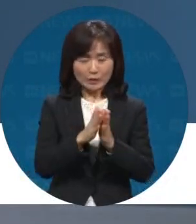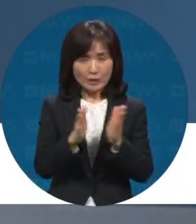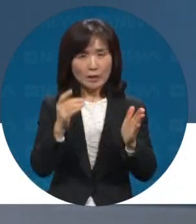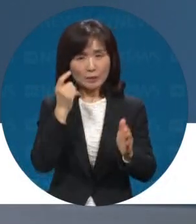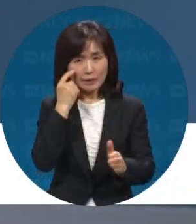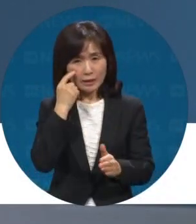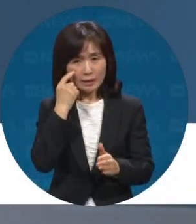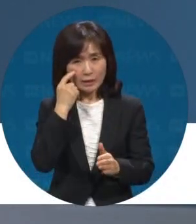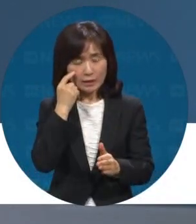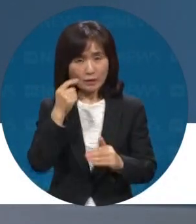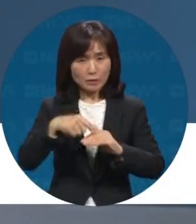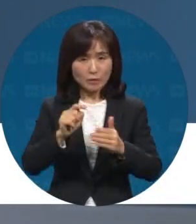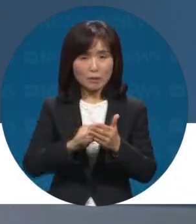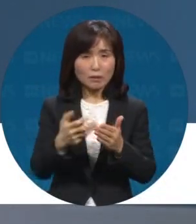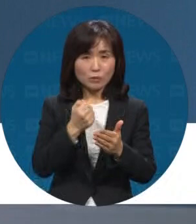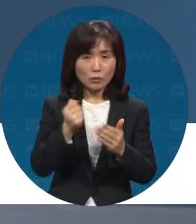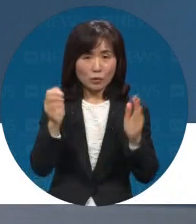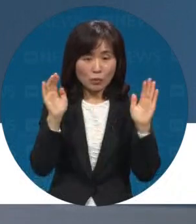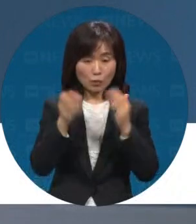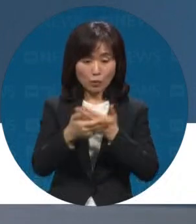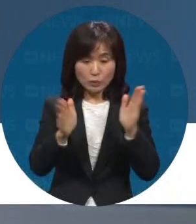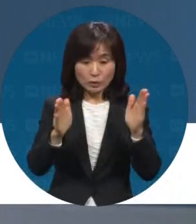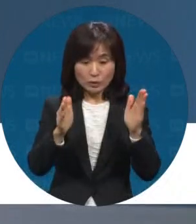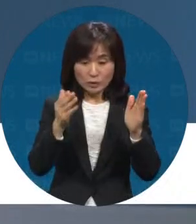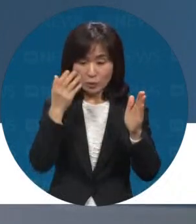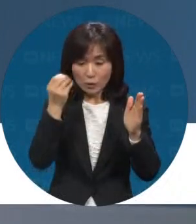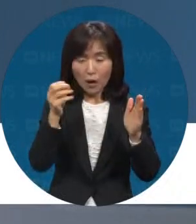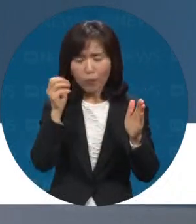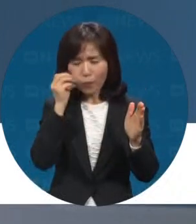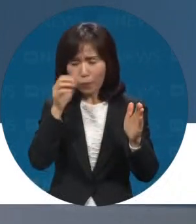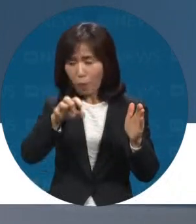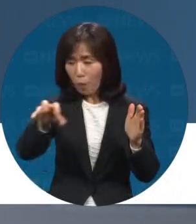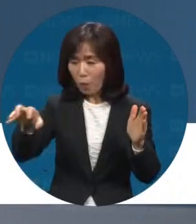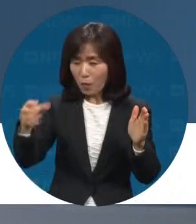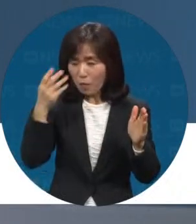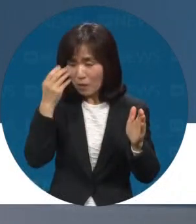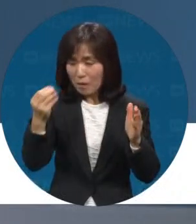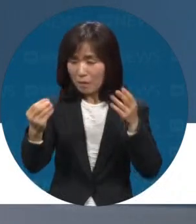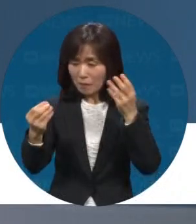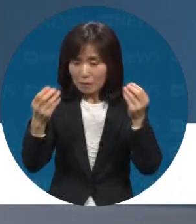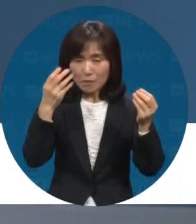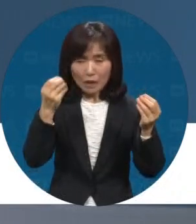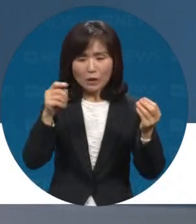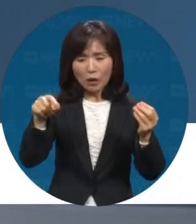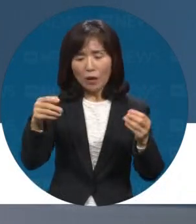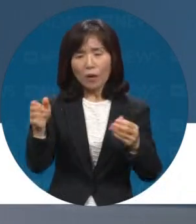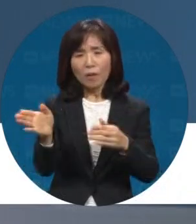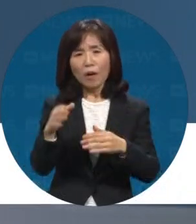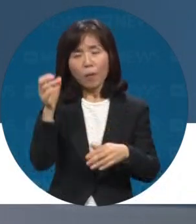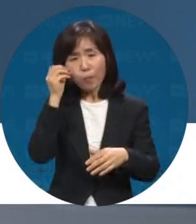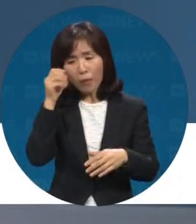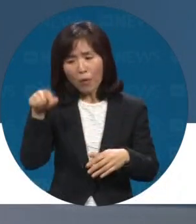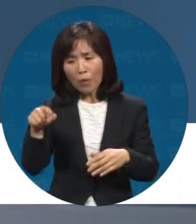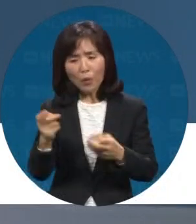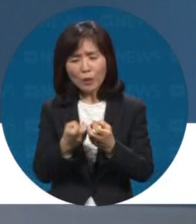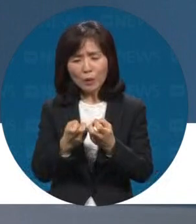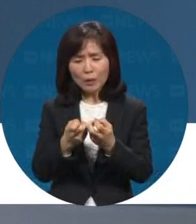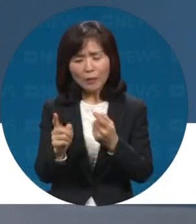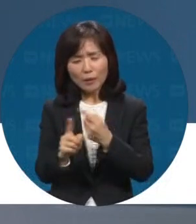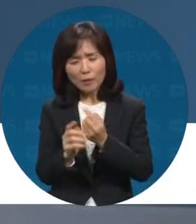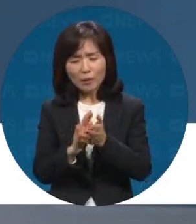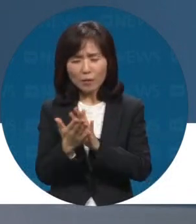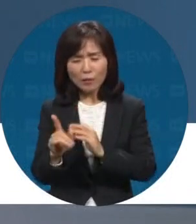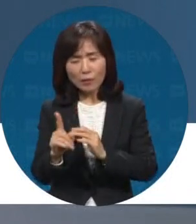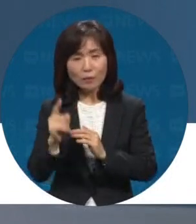보자면 하는 마음으로 교실을 보니 비어있는 공간들이 좀 보이기 시작했고 그 빈 곳을 어떻게 무엇으로 채울까